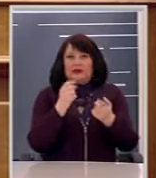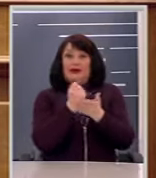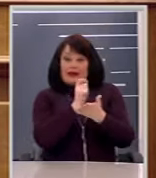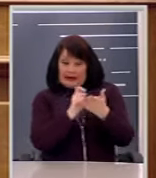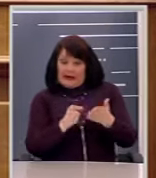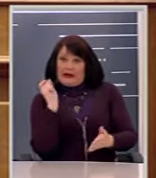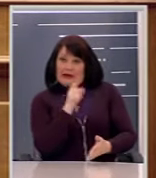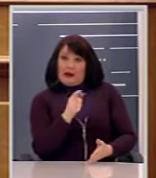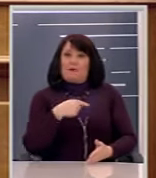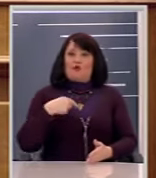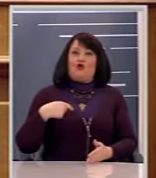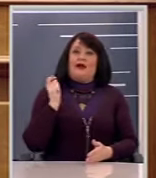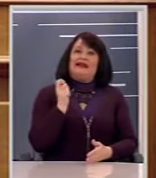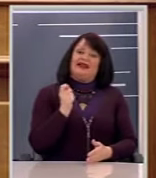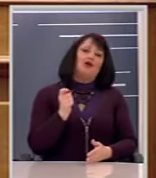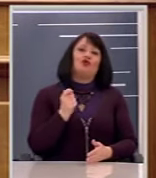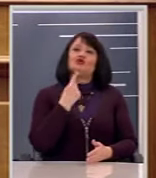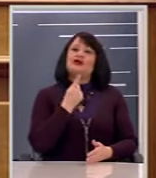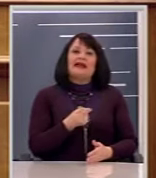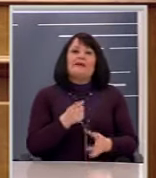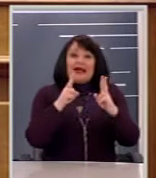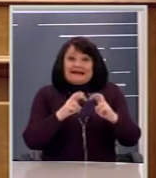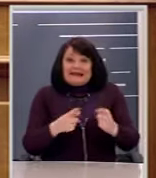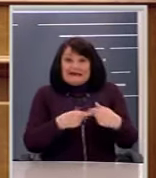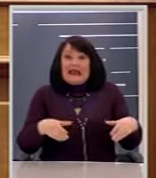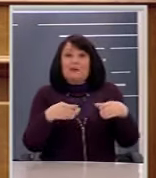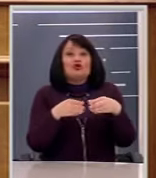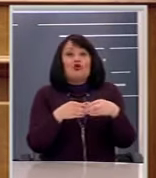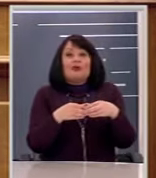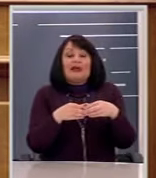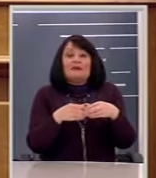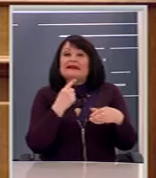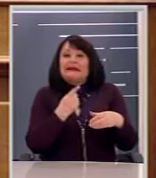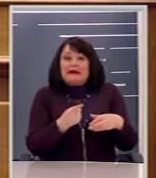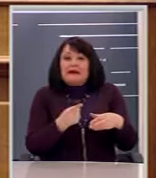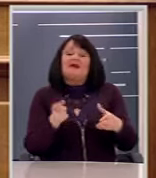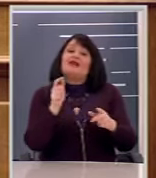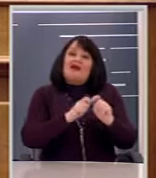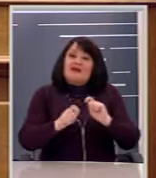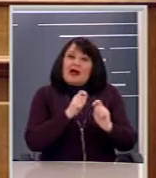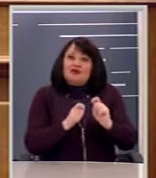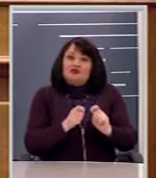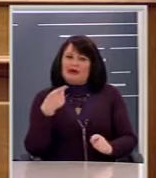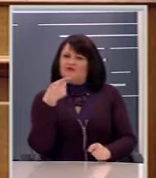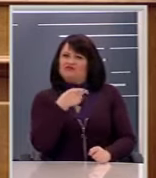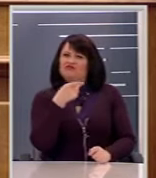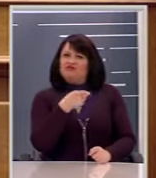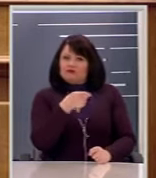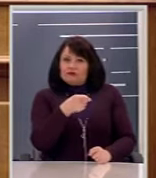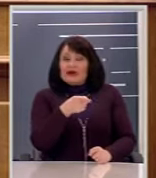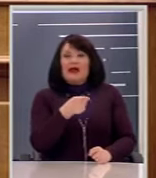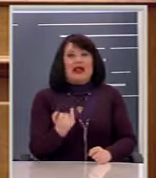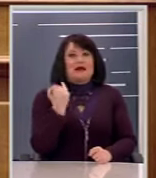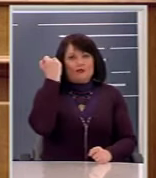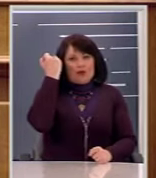αρχηγούς, ζήτησε τη συνένεσή τους ώστε να συσταθεί η Εξεταστική Επιτροπή, ενισχύοντας με αυτόν τον τρόπο τα σενάρια ότι έχει στο επίκεντρό της κριτικής τον αντιπρόεδρο της Νέας